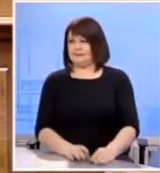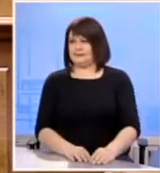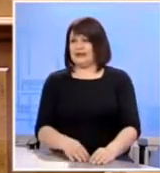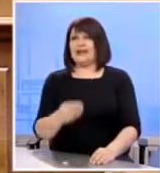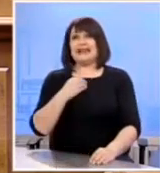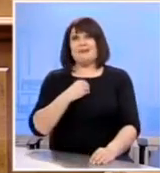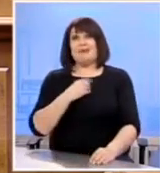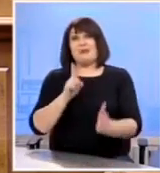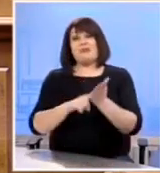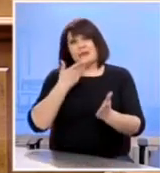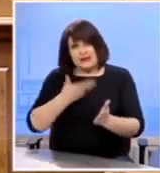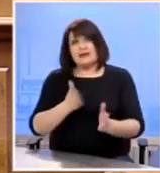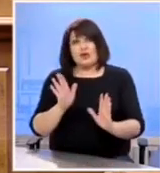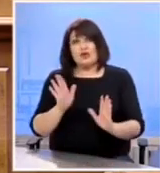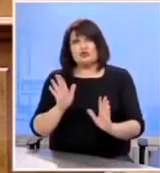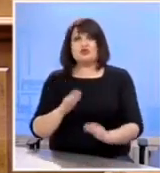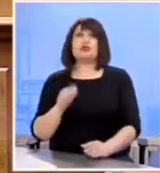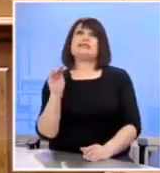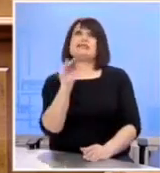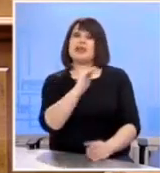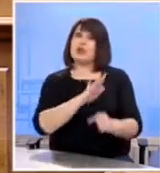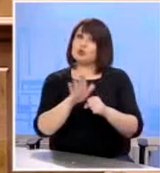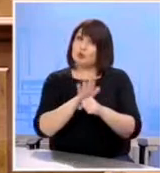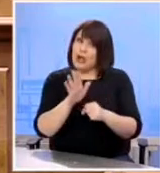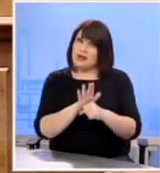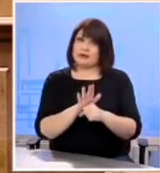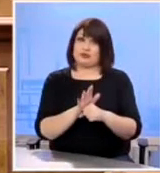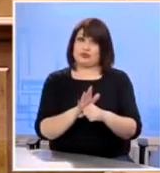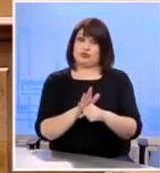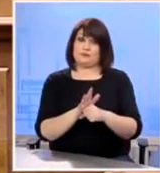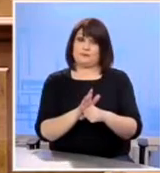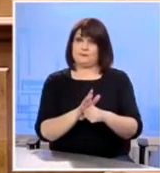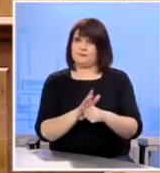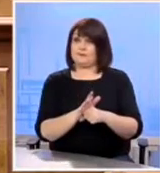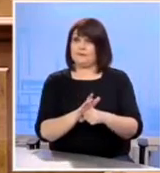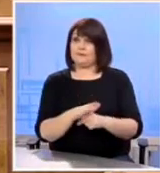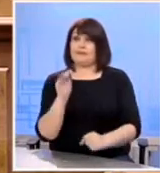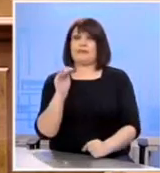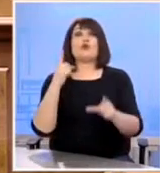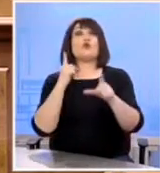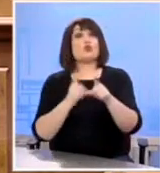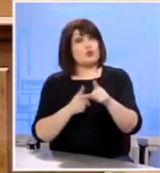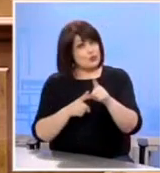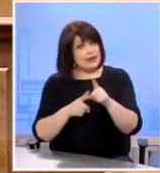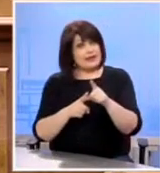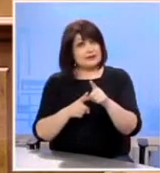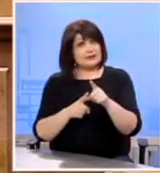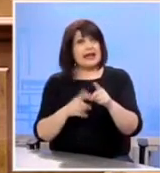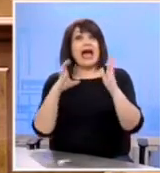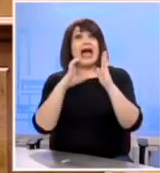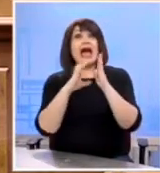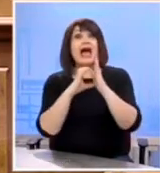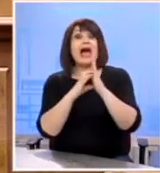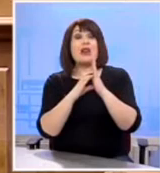Λυπάμαι, πρέπει να ολοκληρώσω. Σας καλώ τουλάχιστον, κυρίες και κύριοι βουλευτές του ΚΚΕ, το άρθρο για